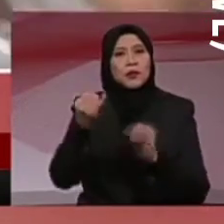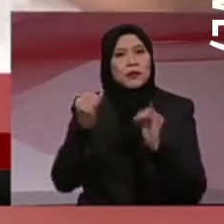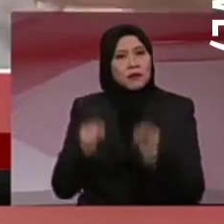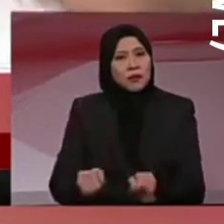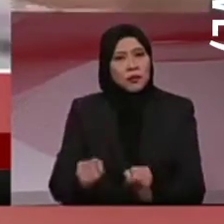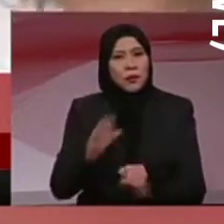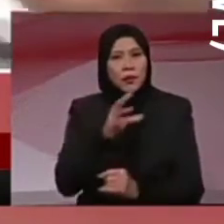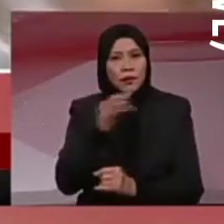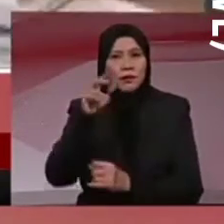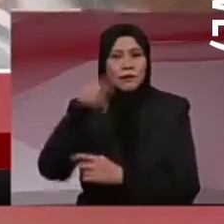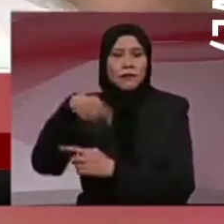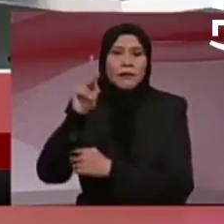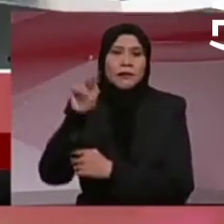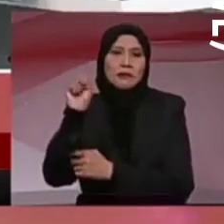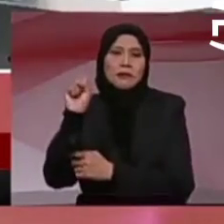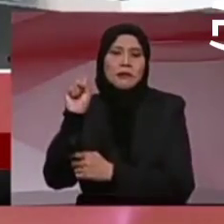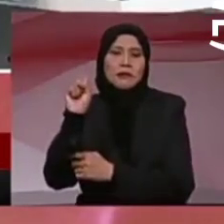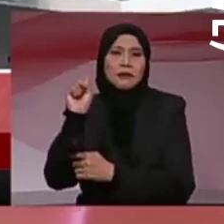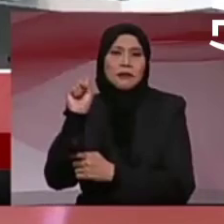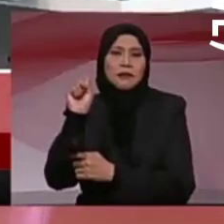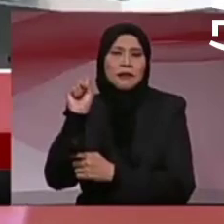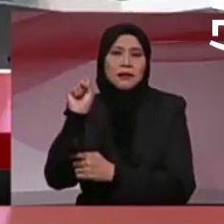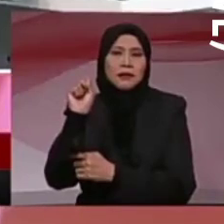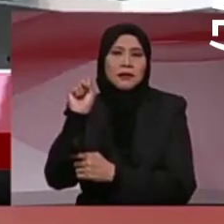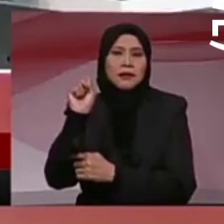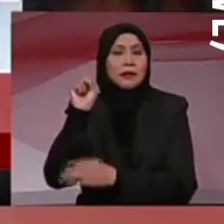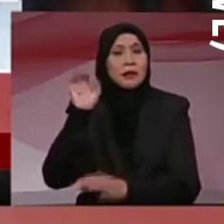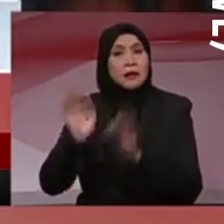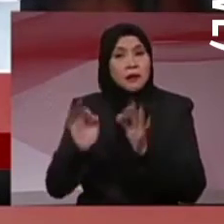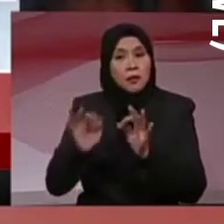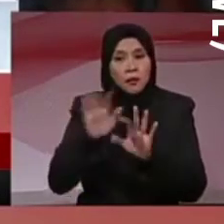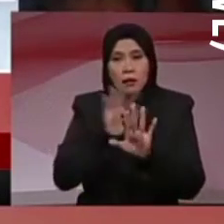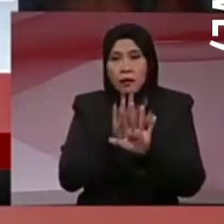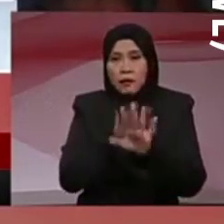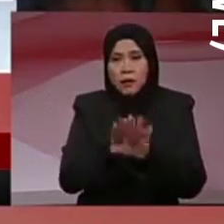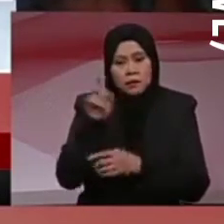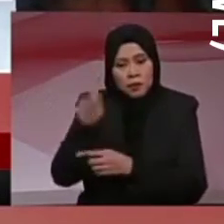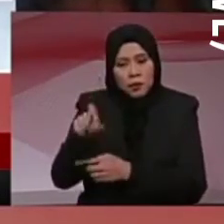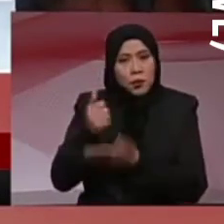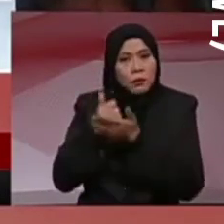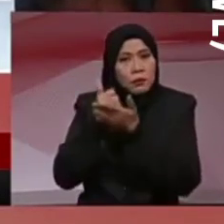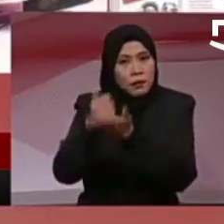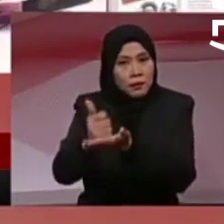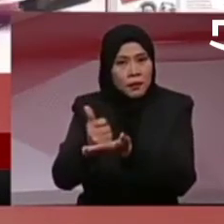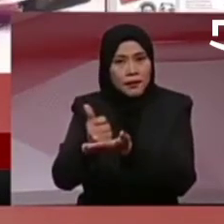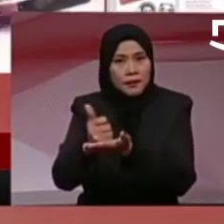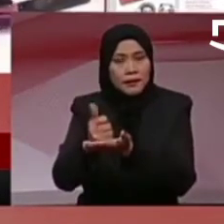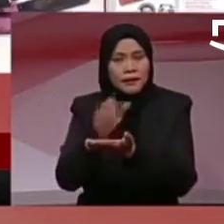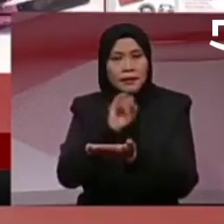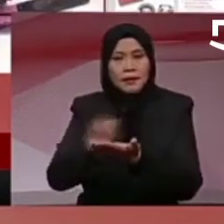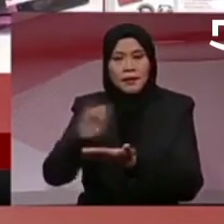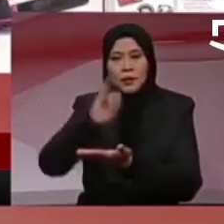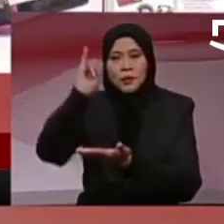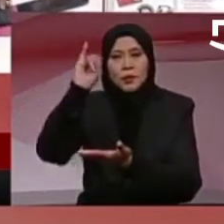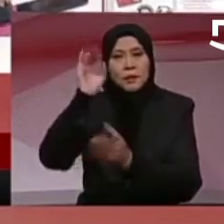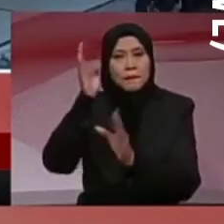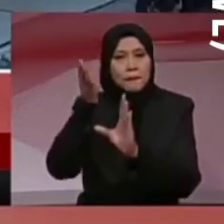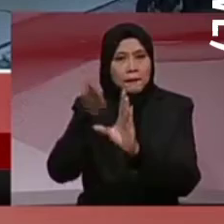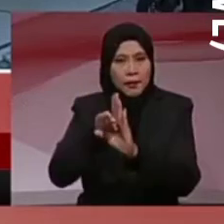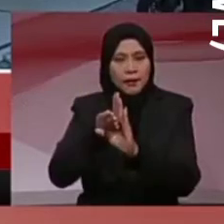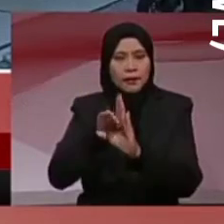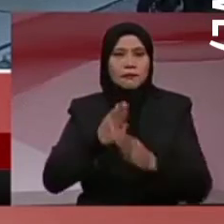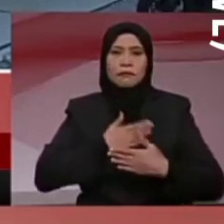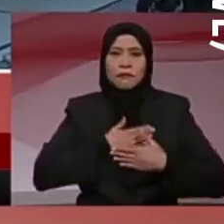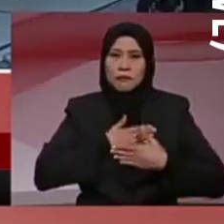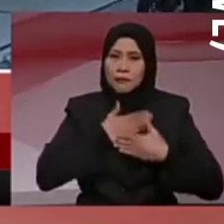dan the screen Lebih ramai memerlukan bantuan exclusive perbankan telah memberikan